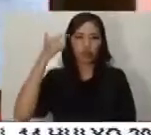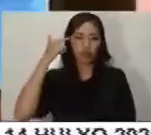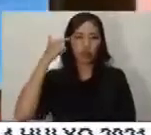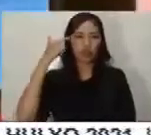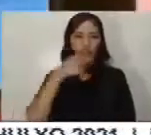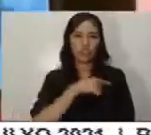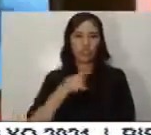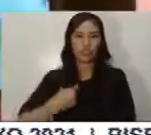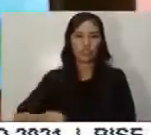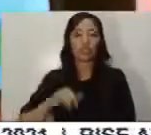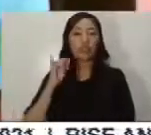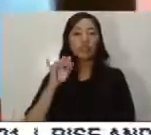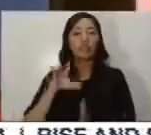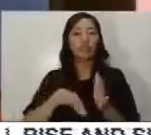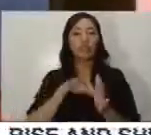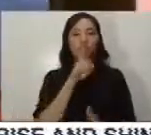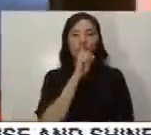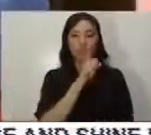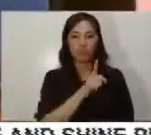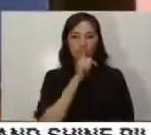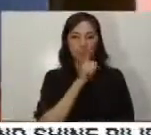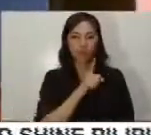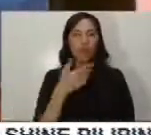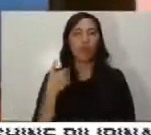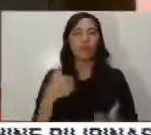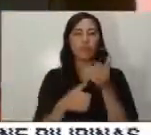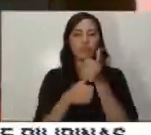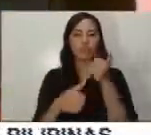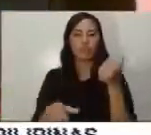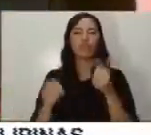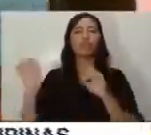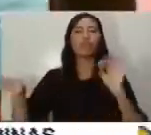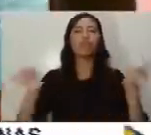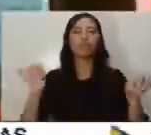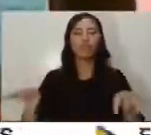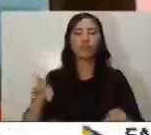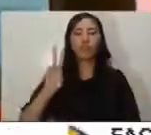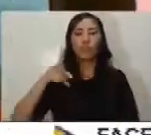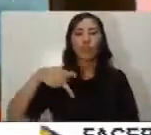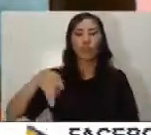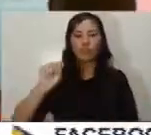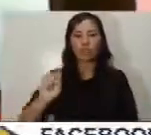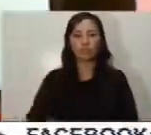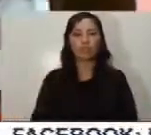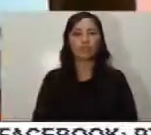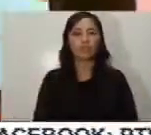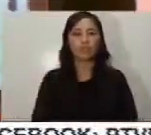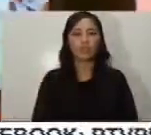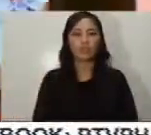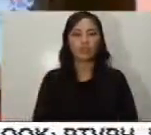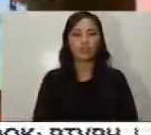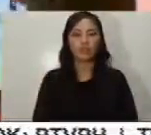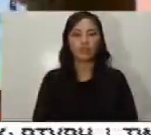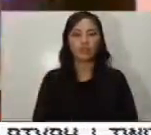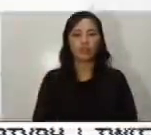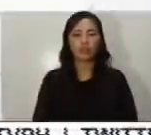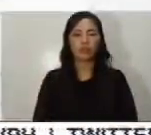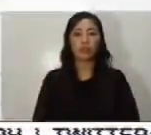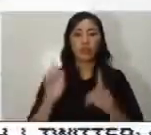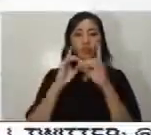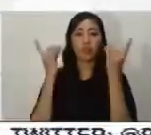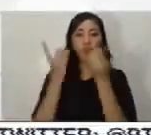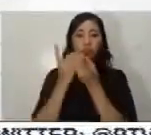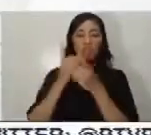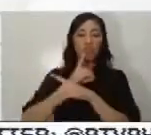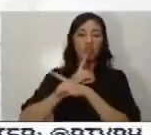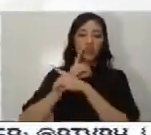Nagtala ng double-digit na paglago ang cash remittances sa Pilipinas ng mga overseas Filipino nitong buwan ng Mayo. Base po ito sa